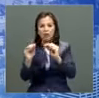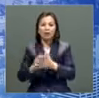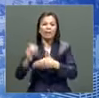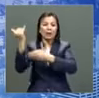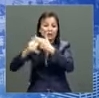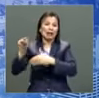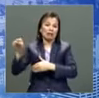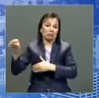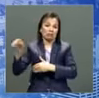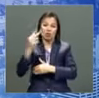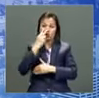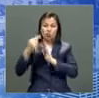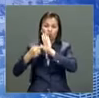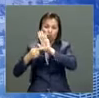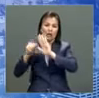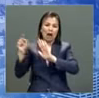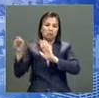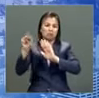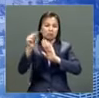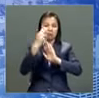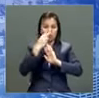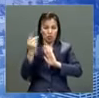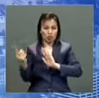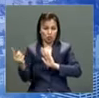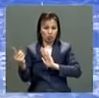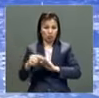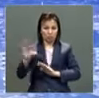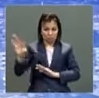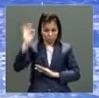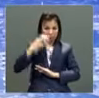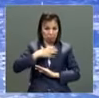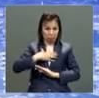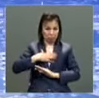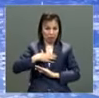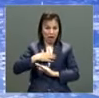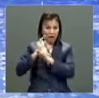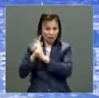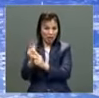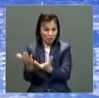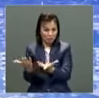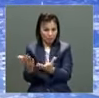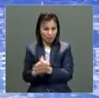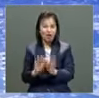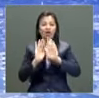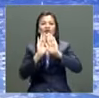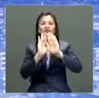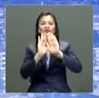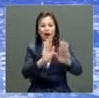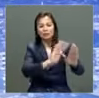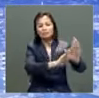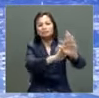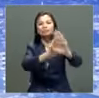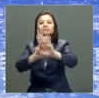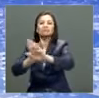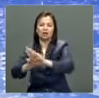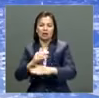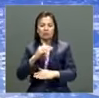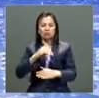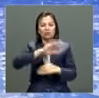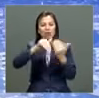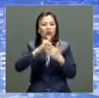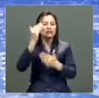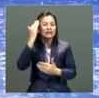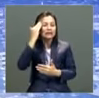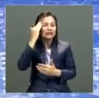าก่อนเราผลออกมามันเป็นอย่างไรท่านจะเลือกอย่างไรนี่คือสิ่งที่ก็ทิ้งท้ายไว้นะครับเป็นข้อมูล